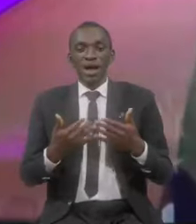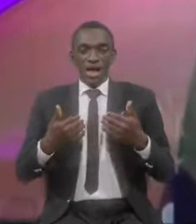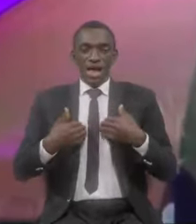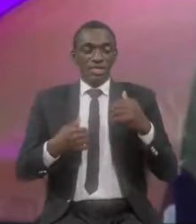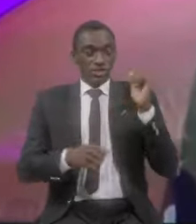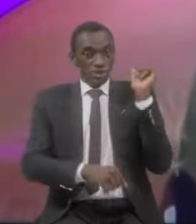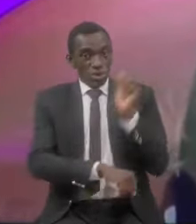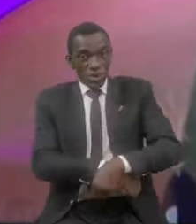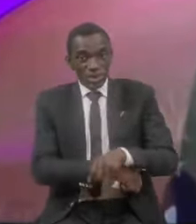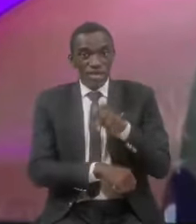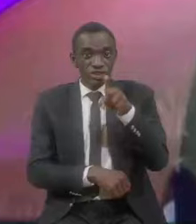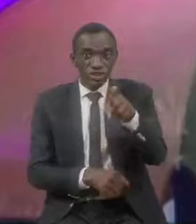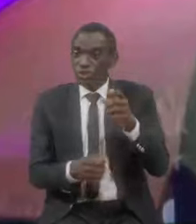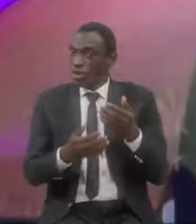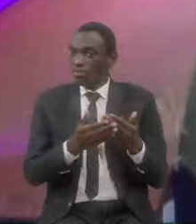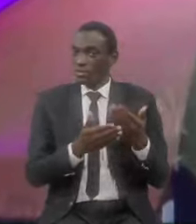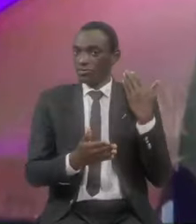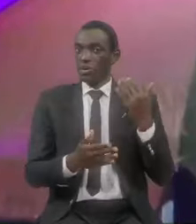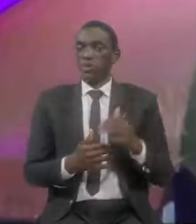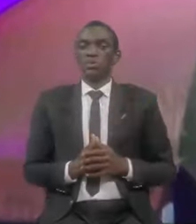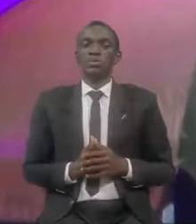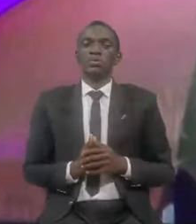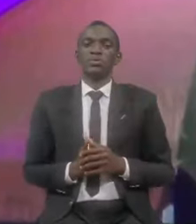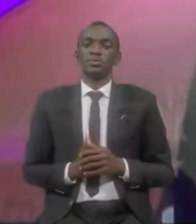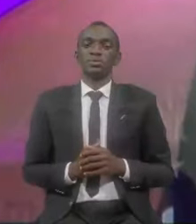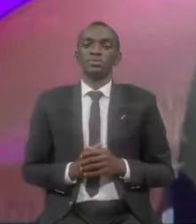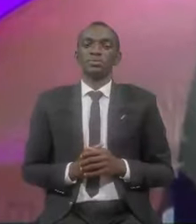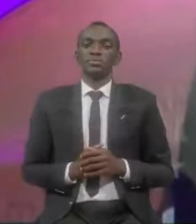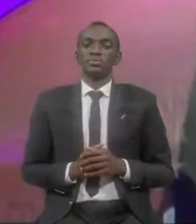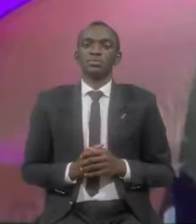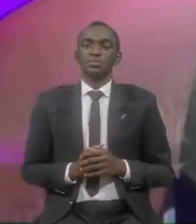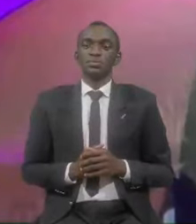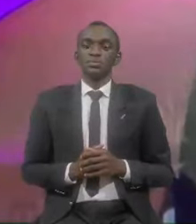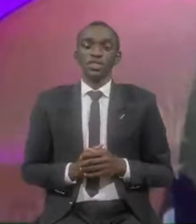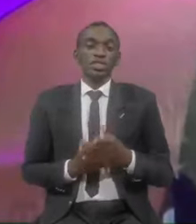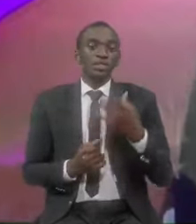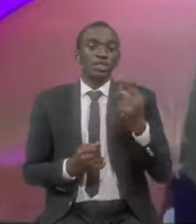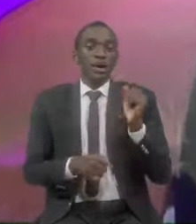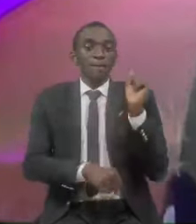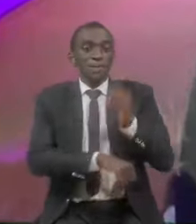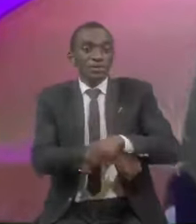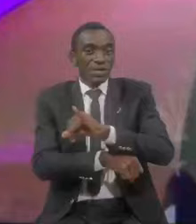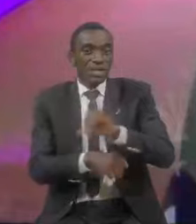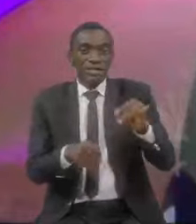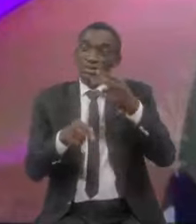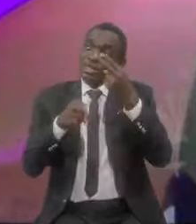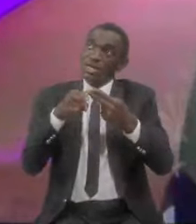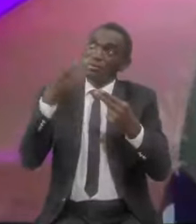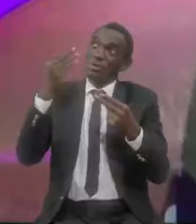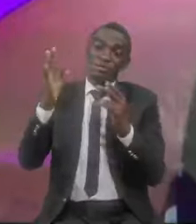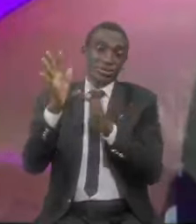quel que soit la chose qui a eu la domination sur vous, Le